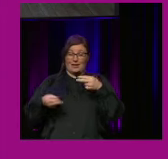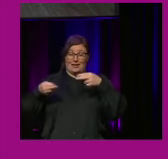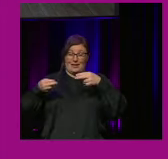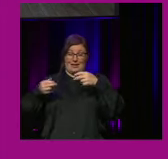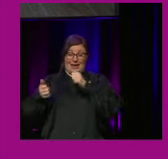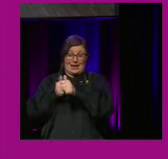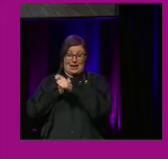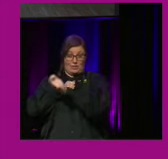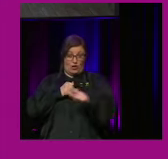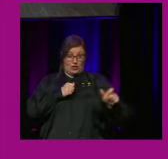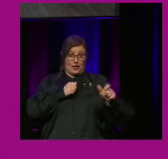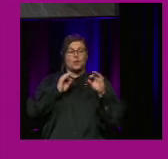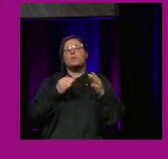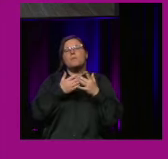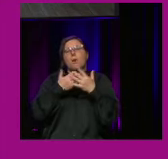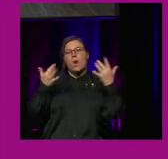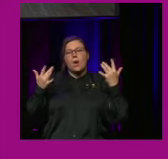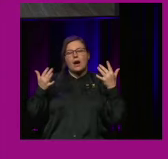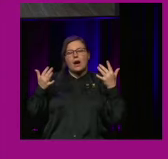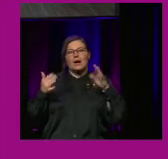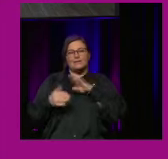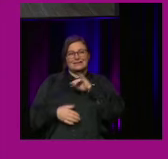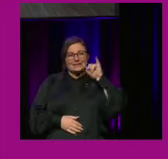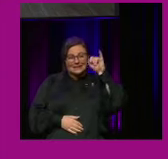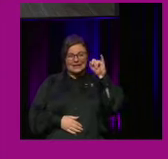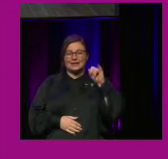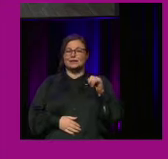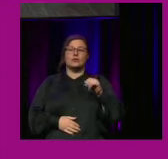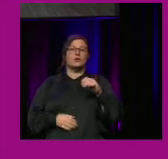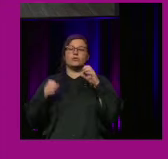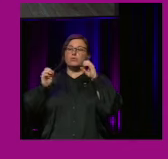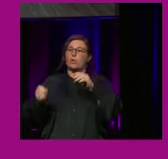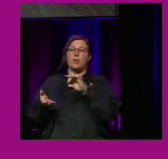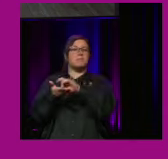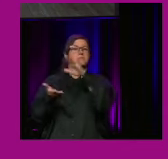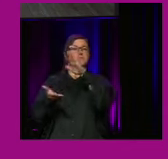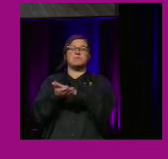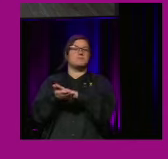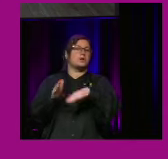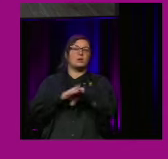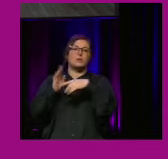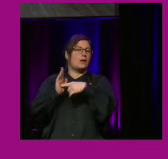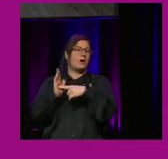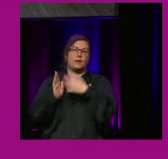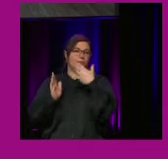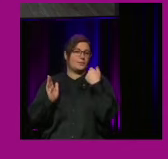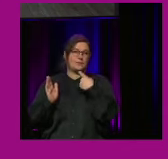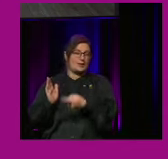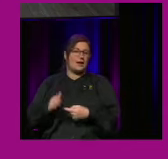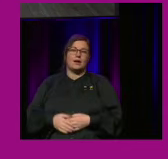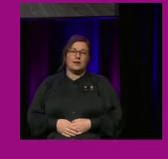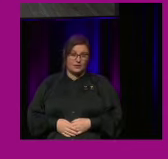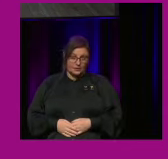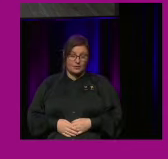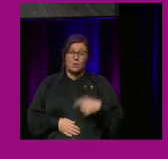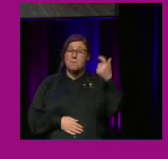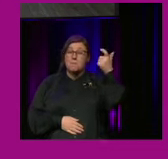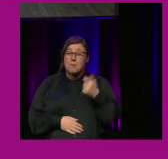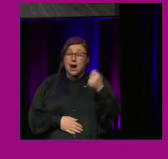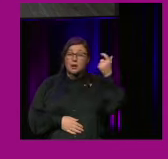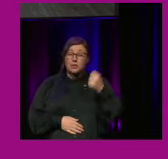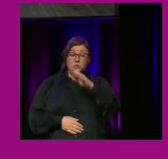hur många ledamöter som ska finnas i Högsta domstolen finns inte reglerat i grundlag. Och pensionsåldern för domarna